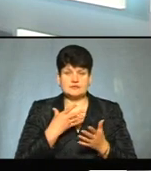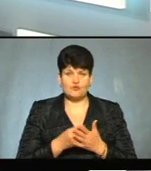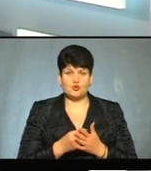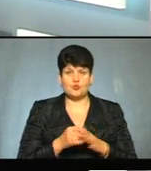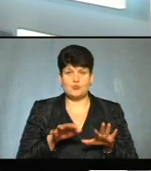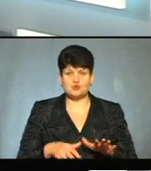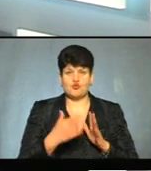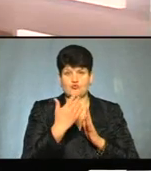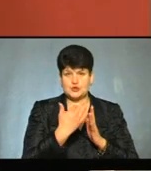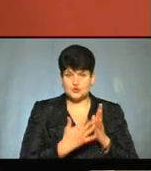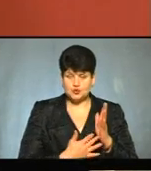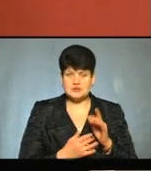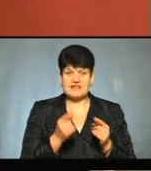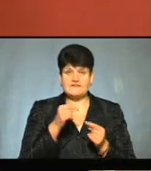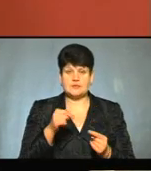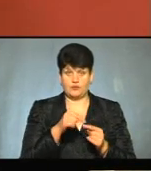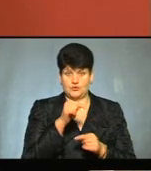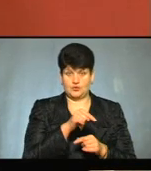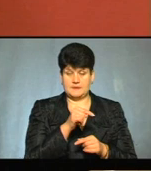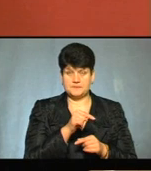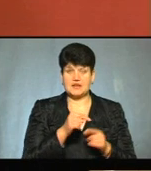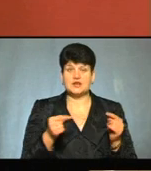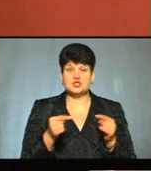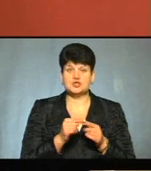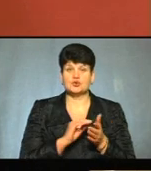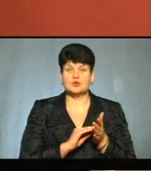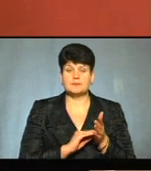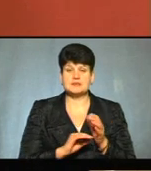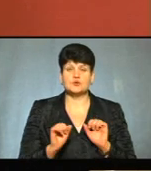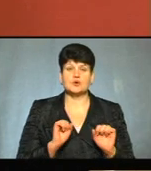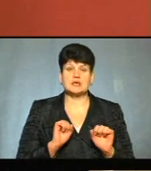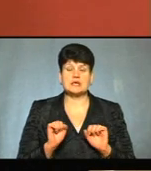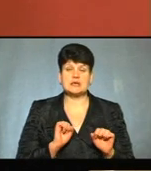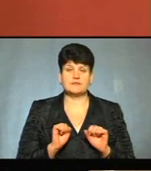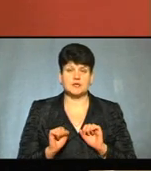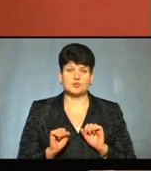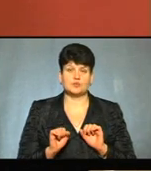свою посадову інструкцію, відповідно до неї, чітко записано